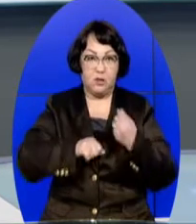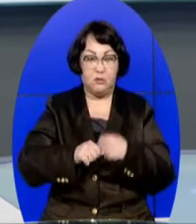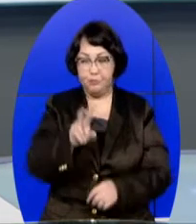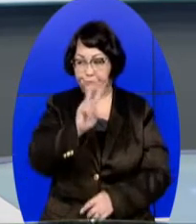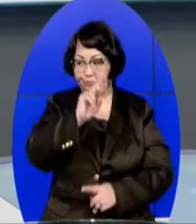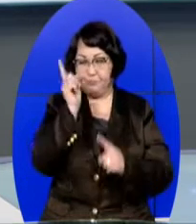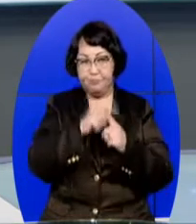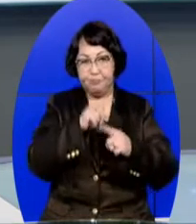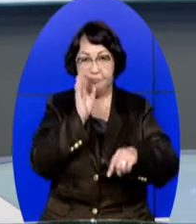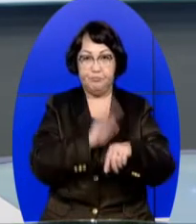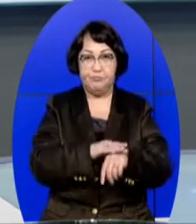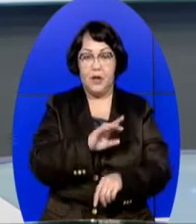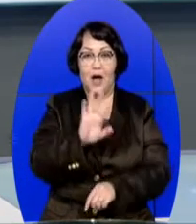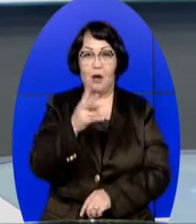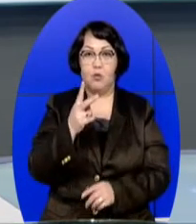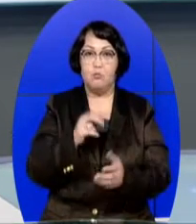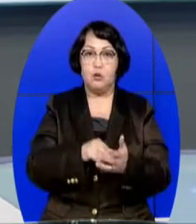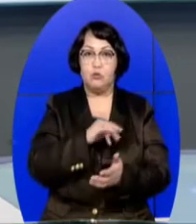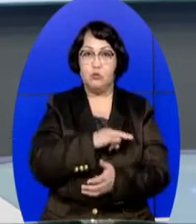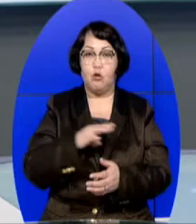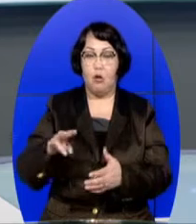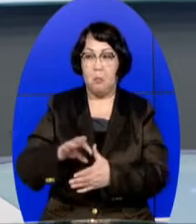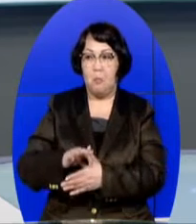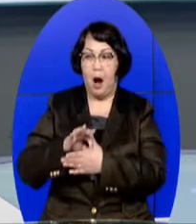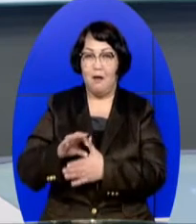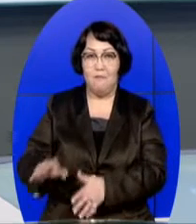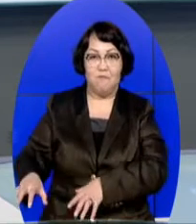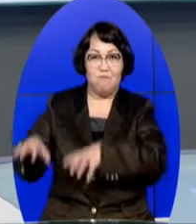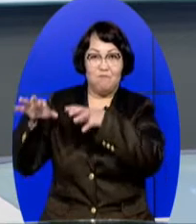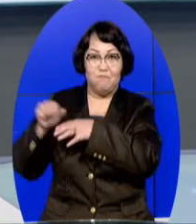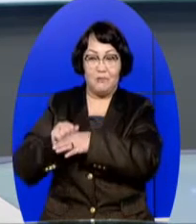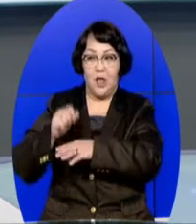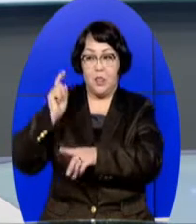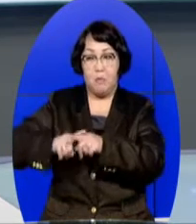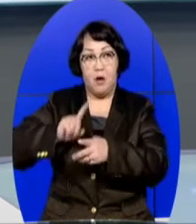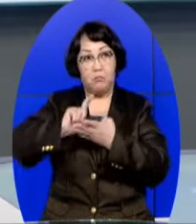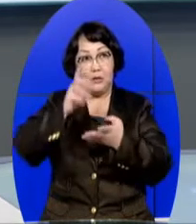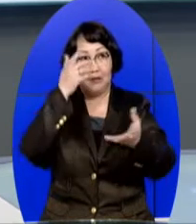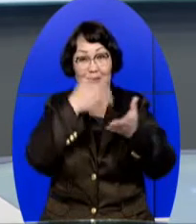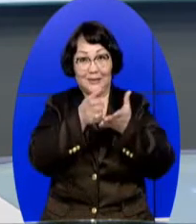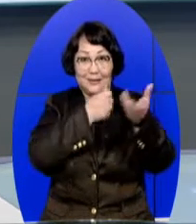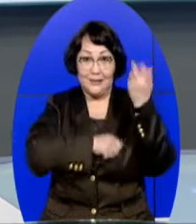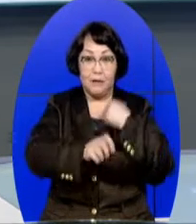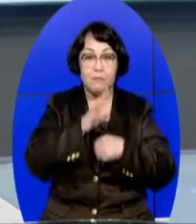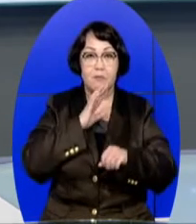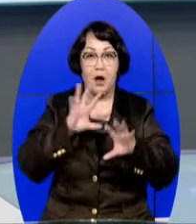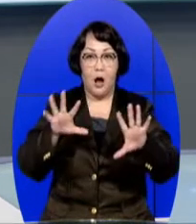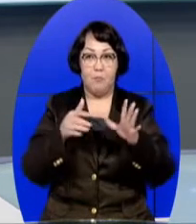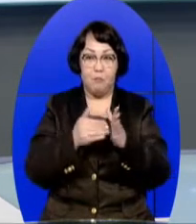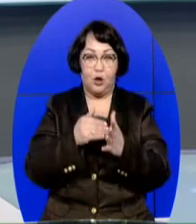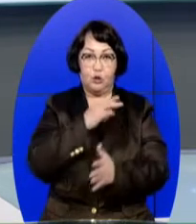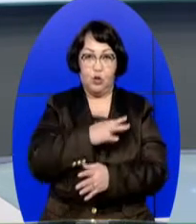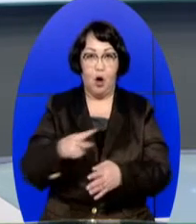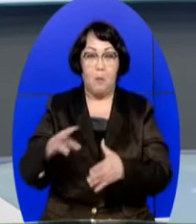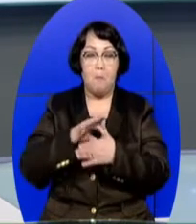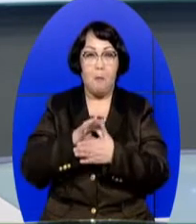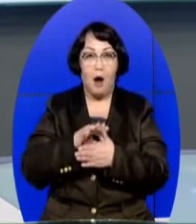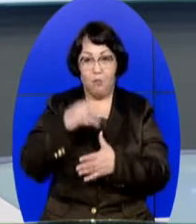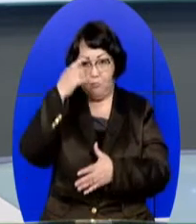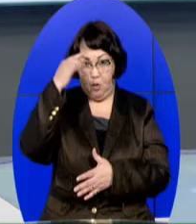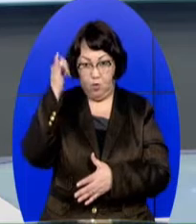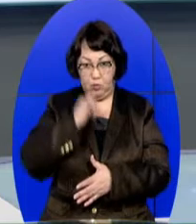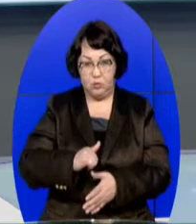12 мянган тонн мах нөөцлсөн, үүндээр нэмээд экспортод гаргахаар төлөвлөсөн 10 мянган тонн махыг